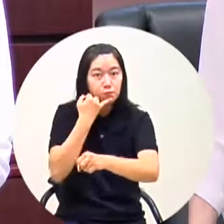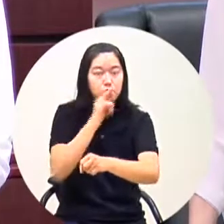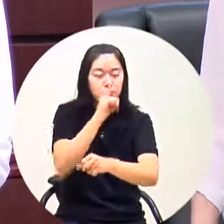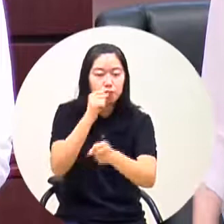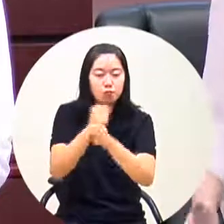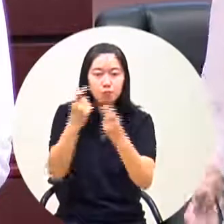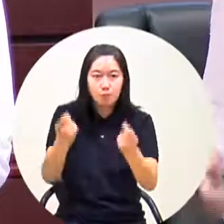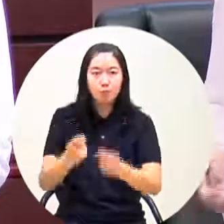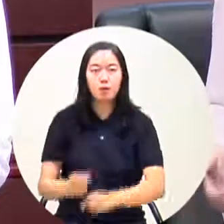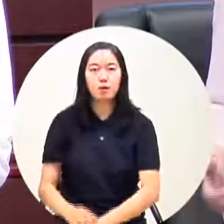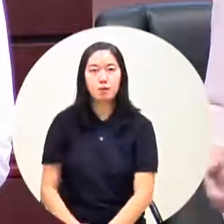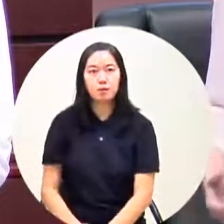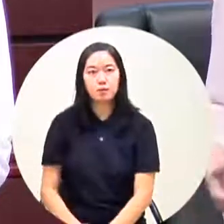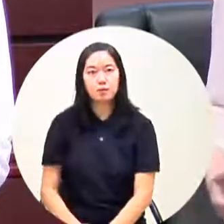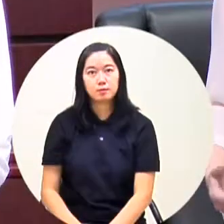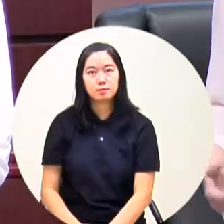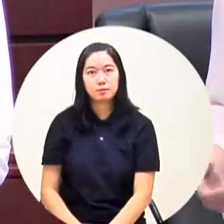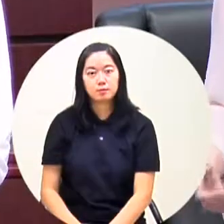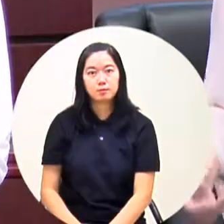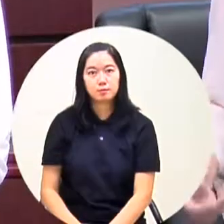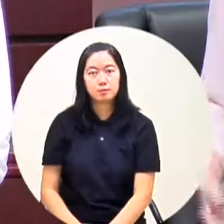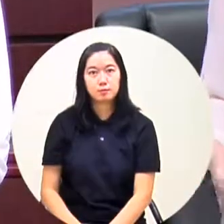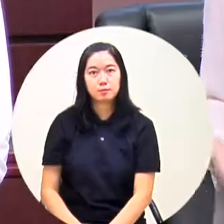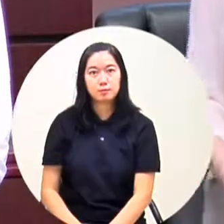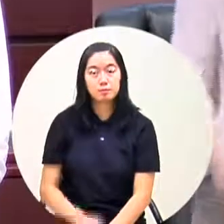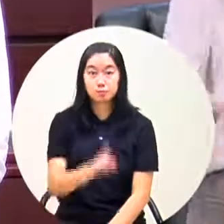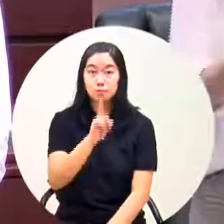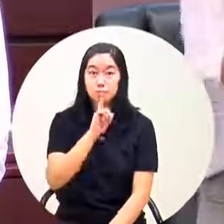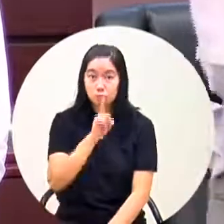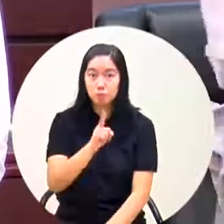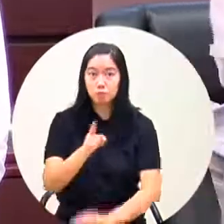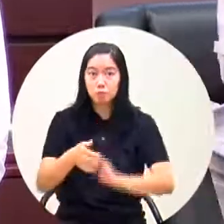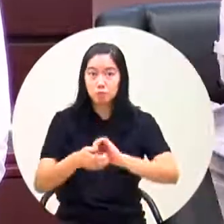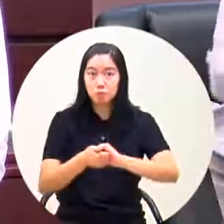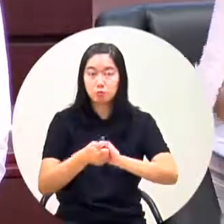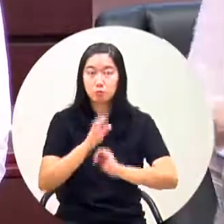好，对不对？这是你的收取得的论点之一嘛。